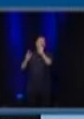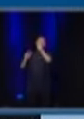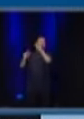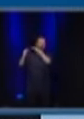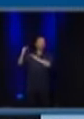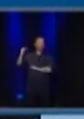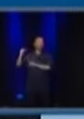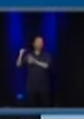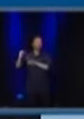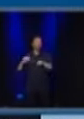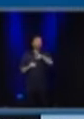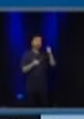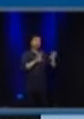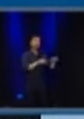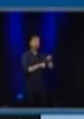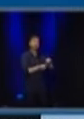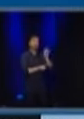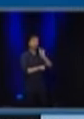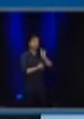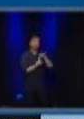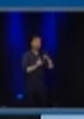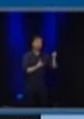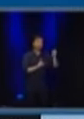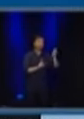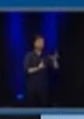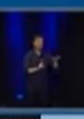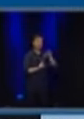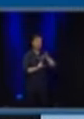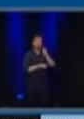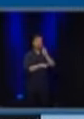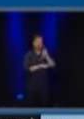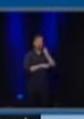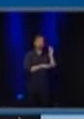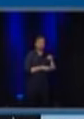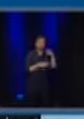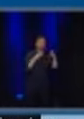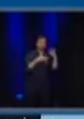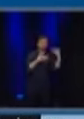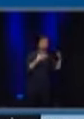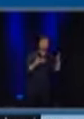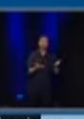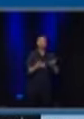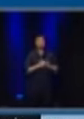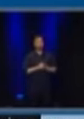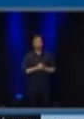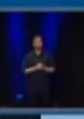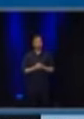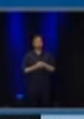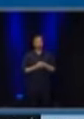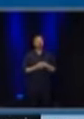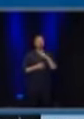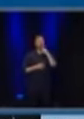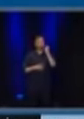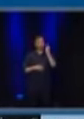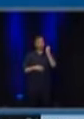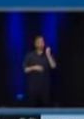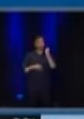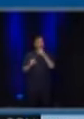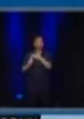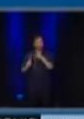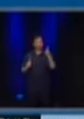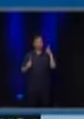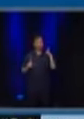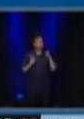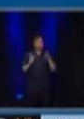Chez les 18 à 29 ans, on est à 65 %. La bonne nouvelle, c'est que chez les 12 à 17 ans,